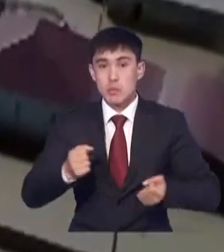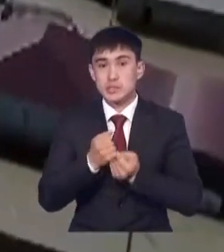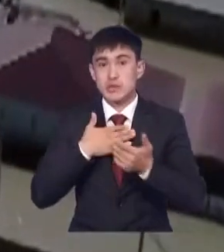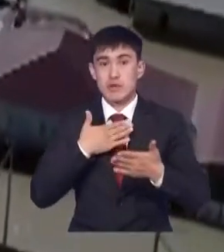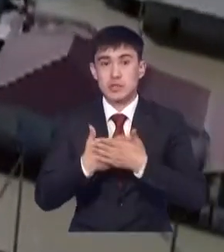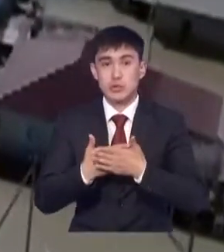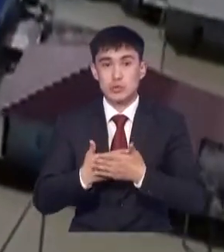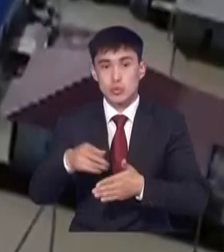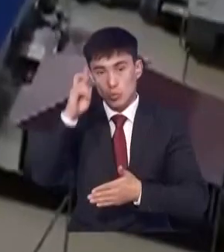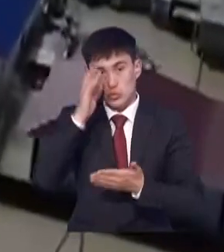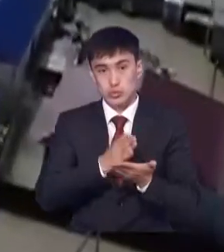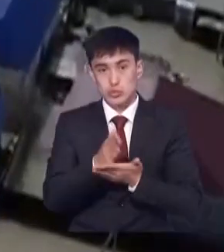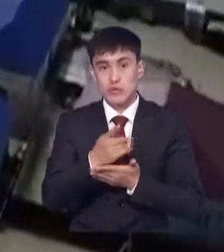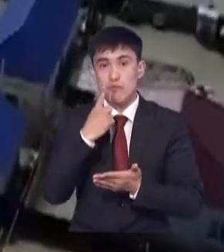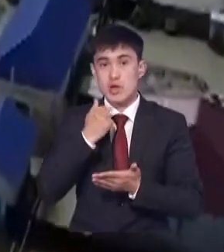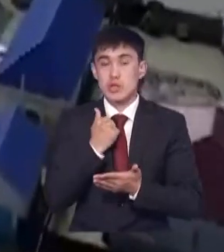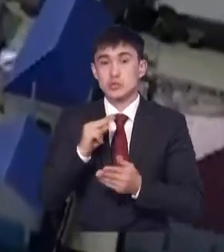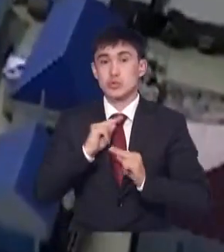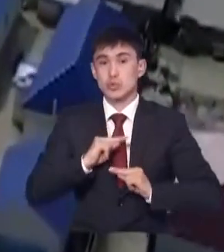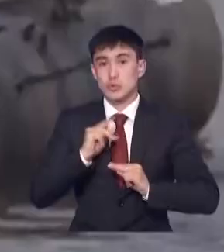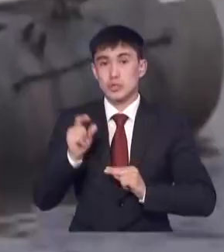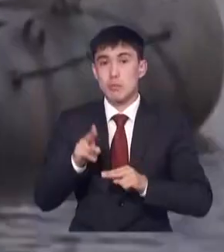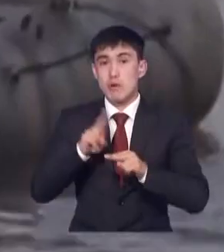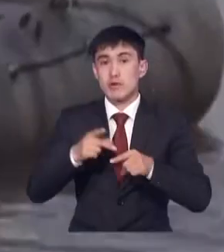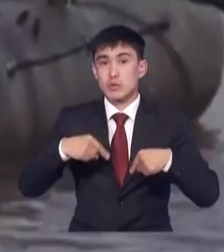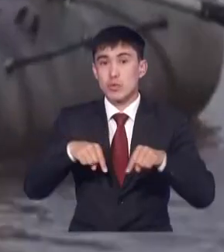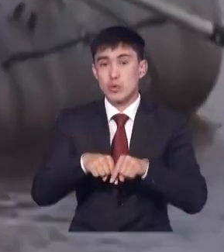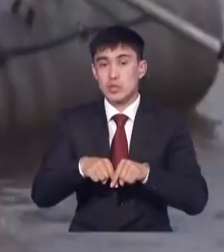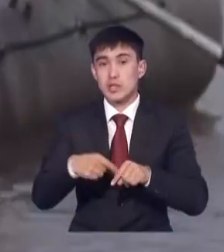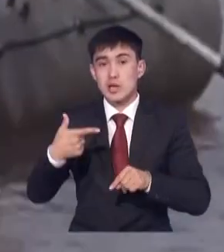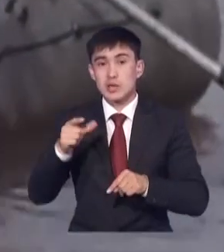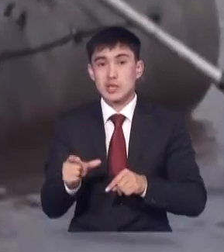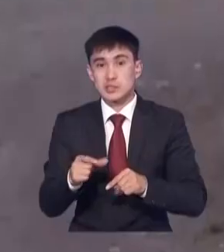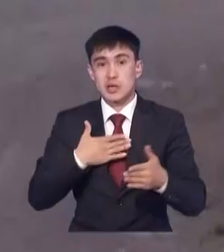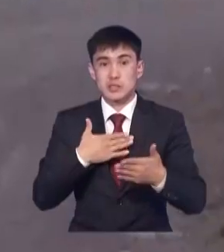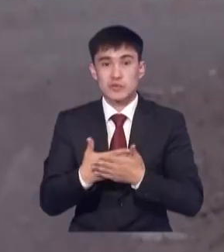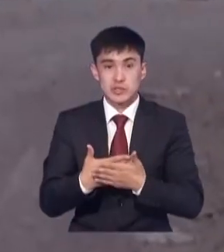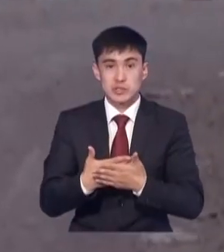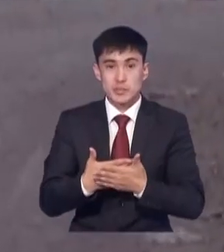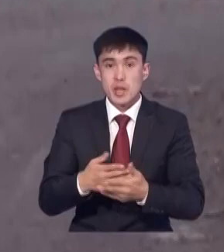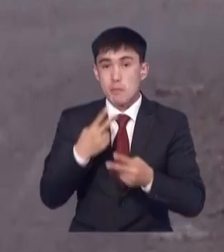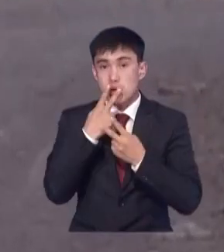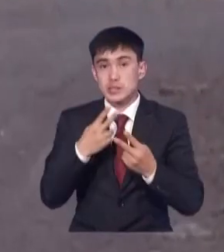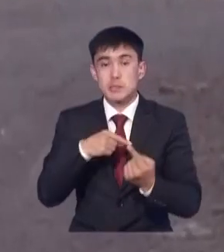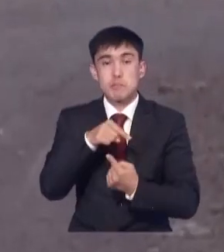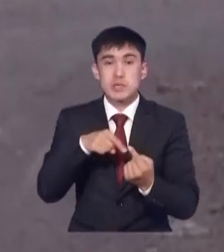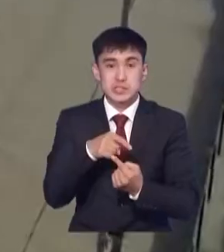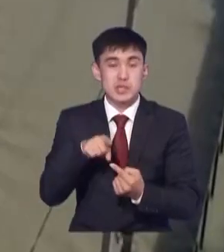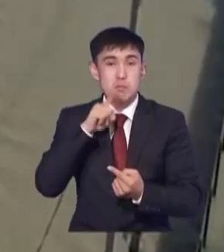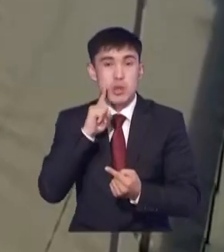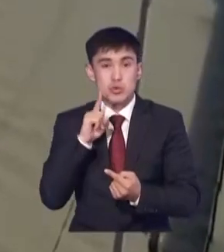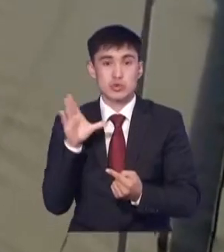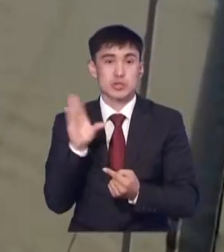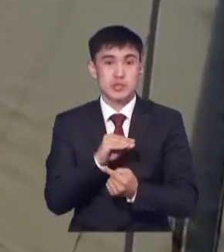Спасатели, волонтеры, госслужащие, военнослужащие, сотрудники правоохранительных органов, гражданские активисты, представители бизнеса